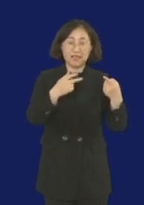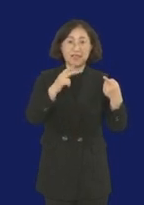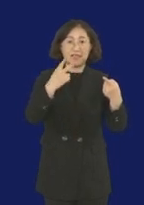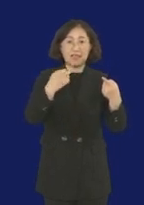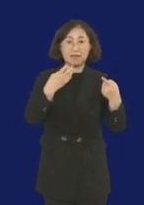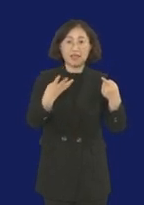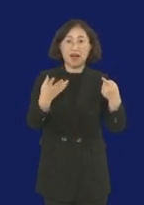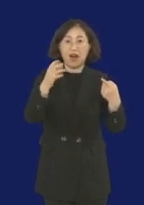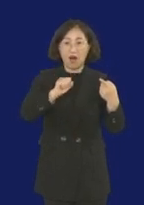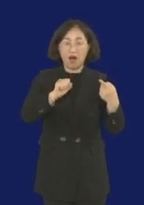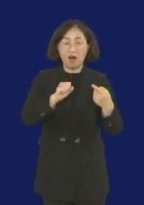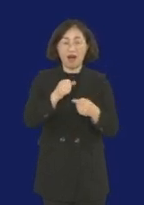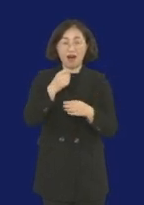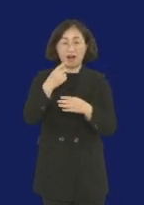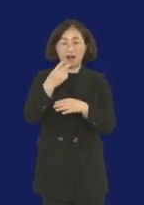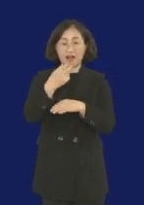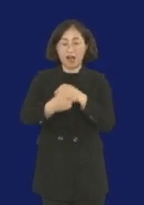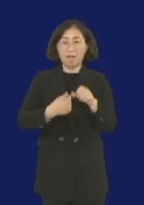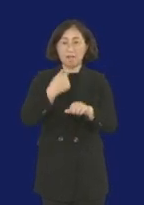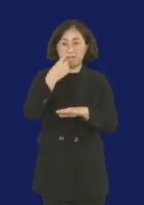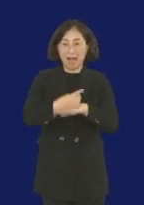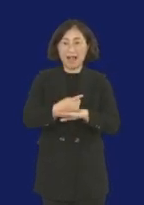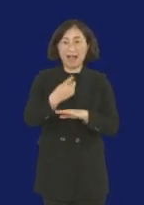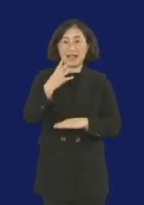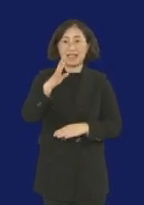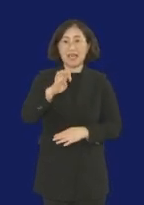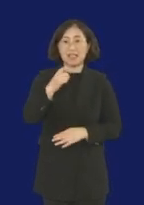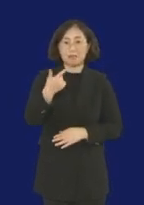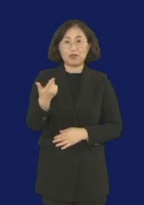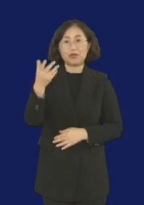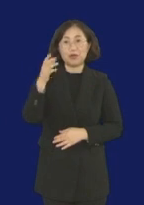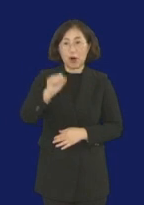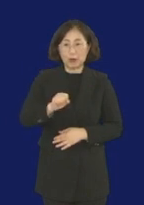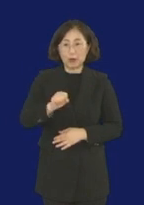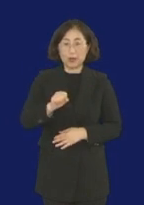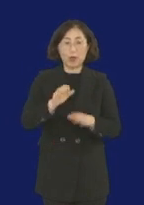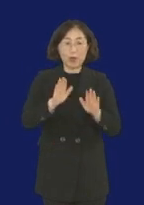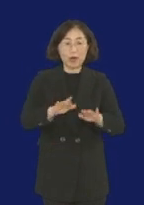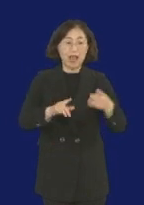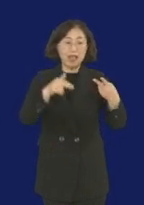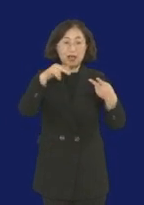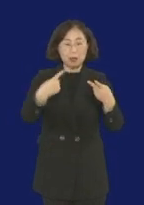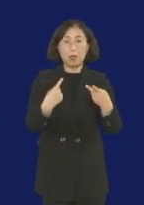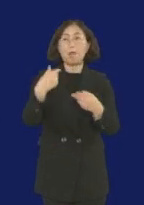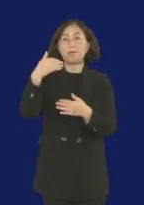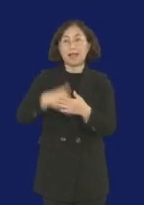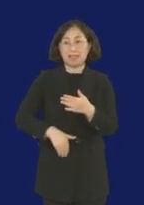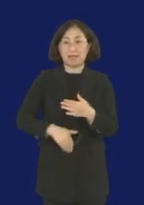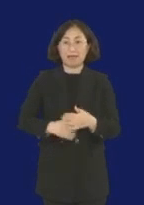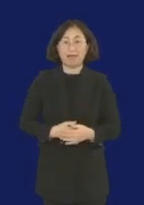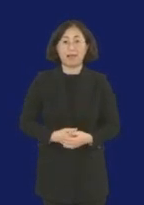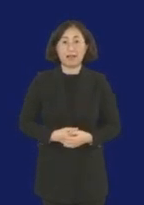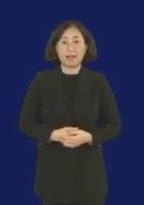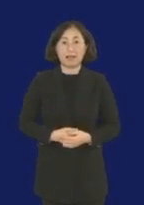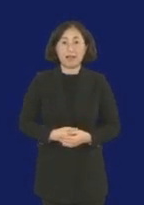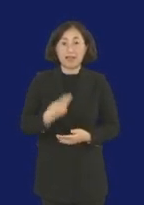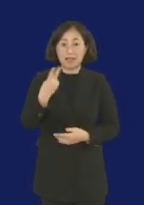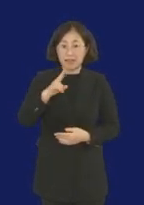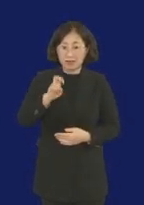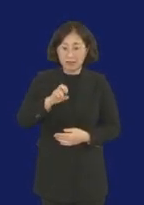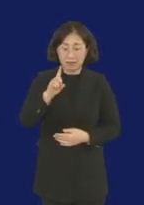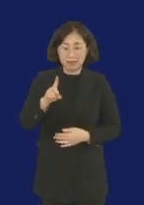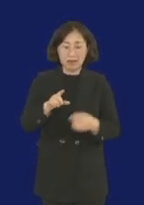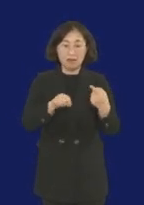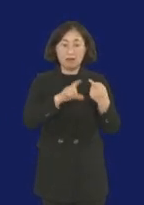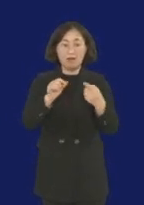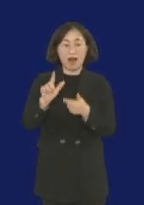예탁금이 연말 46조 원대까지 떨어졌고 올해도 다시 2조 원 넘게 빠져나갔습니다. 2021년